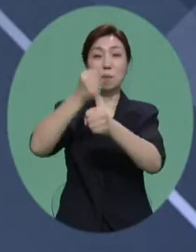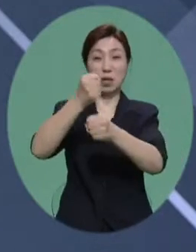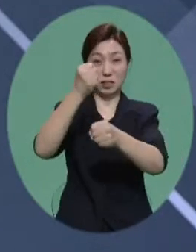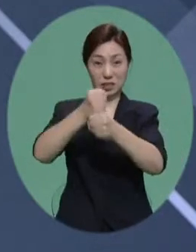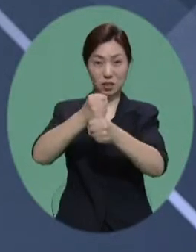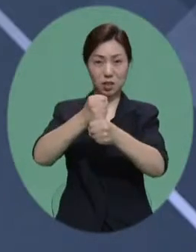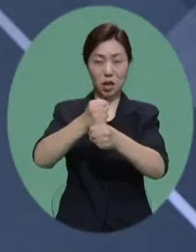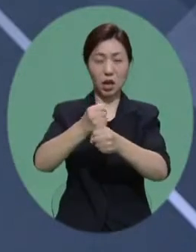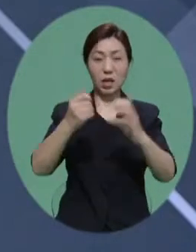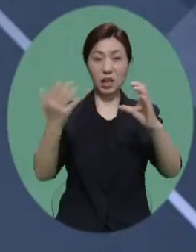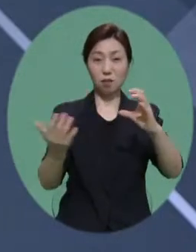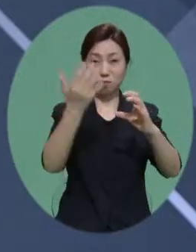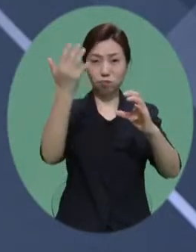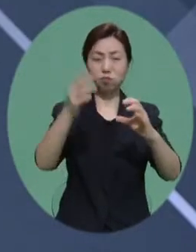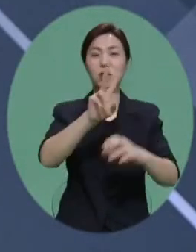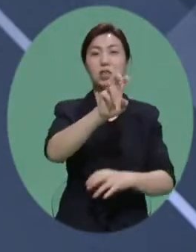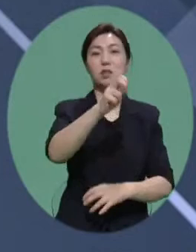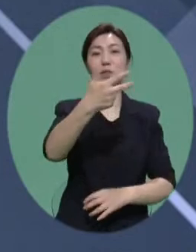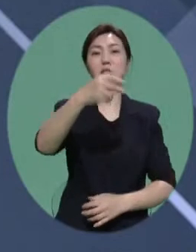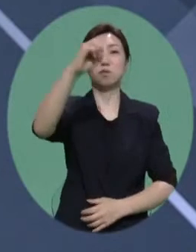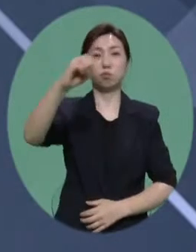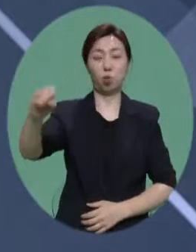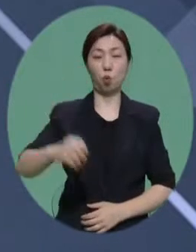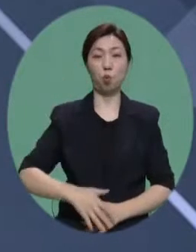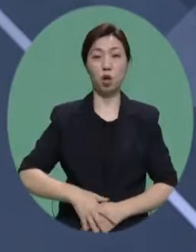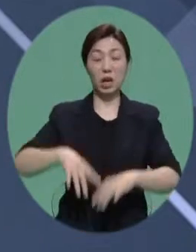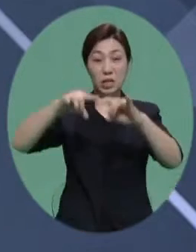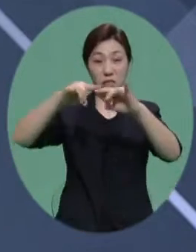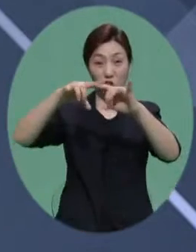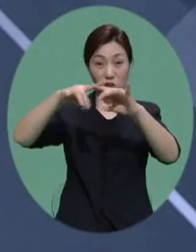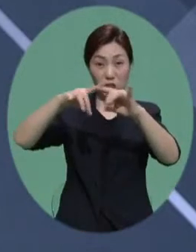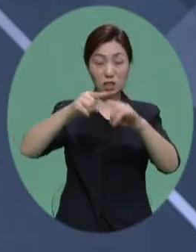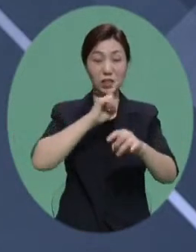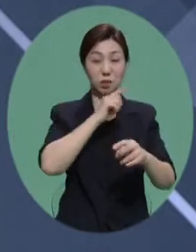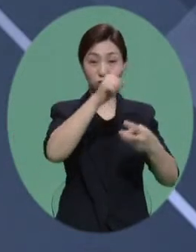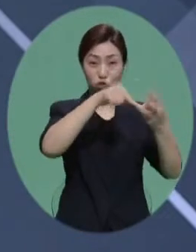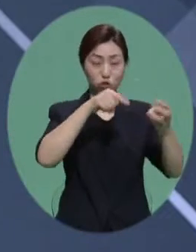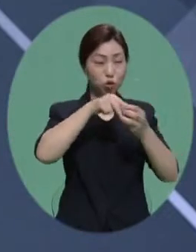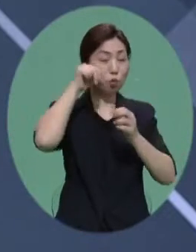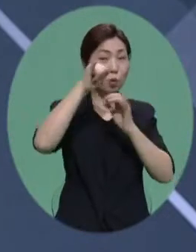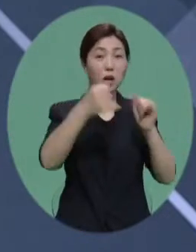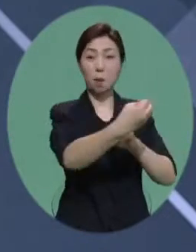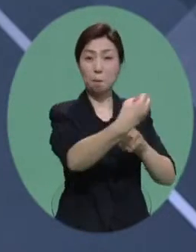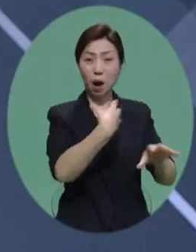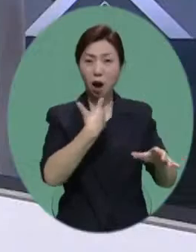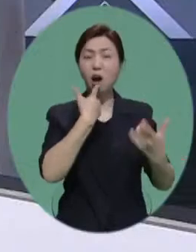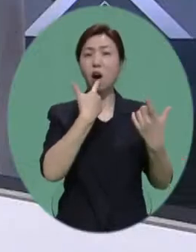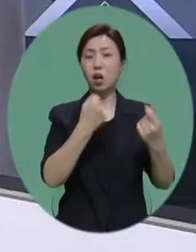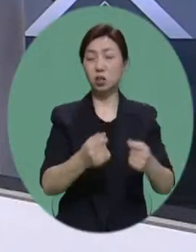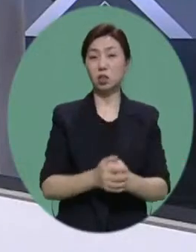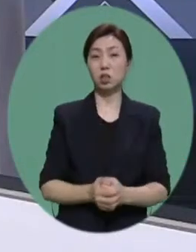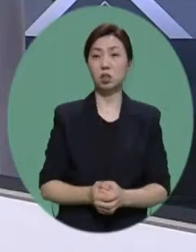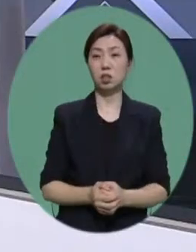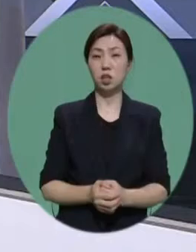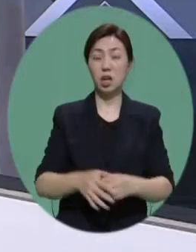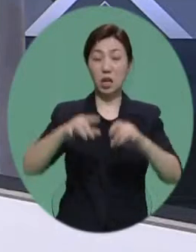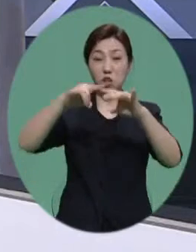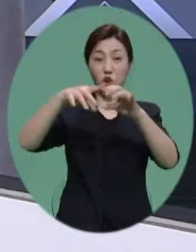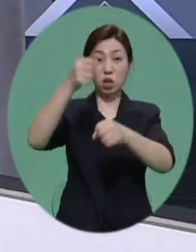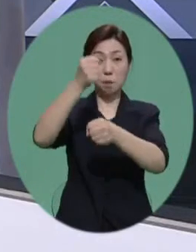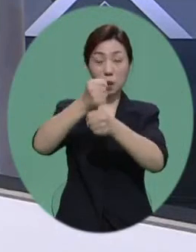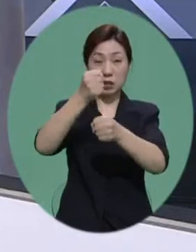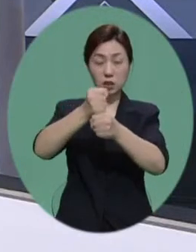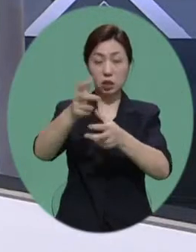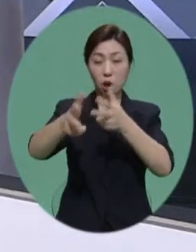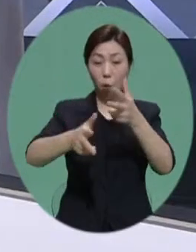적도 나옵니다 그러니까 아무리 전기를 지금 u 분께서 말씀하시는 것처럼 그렇게 전부